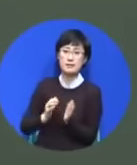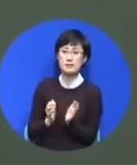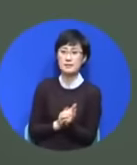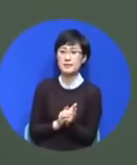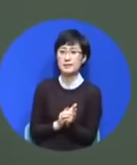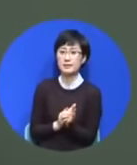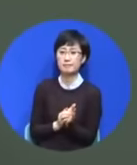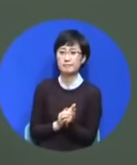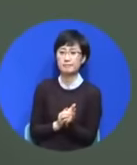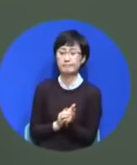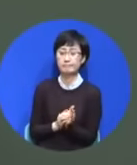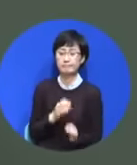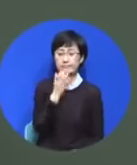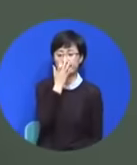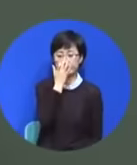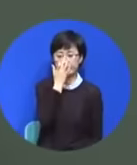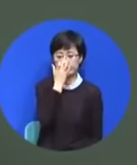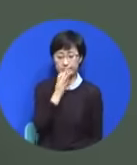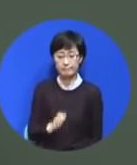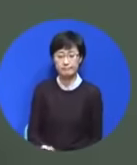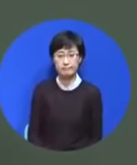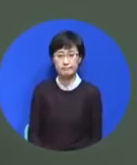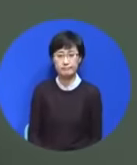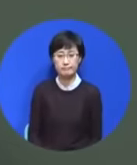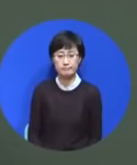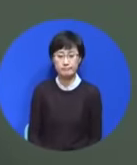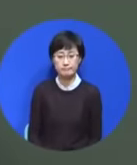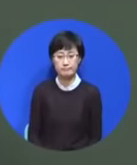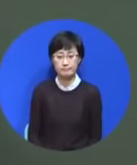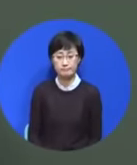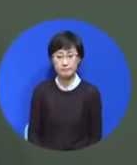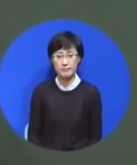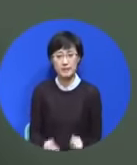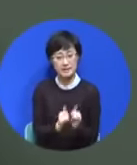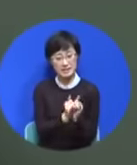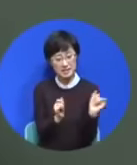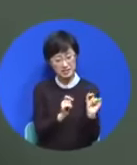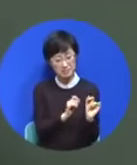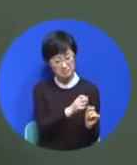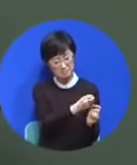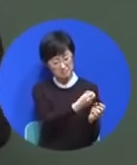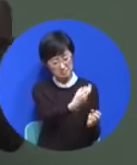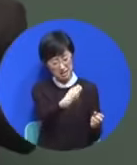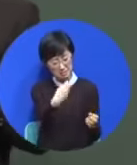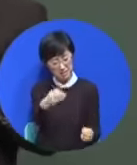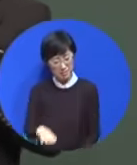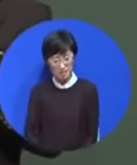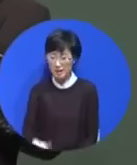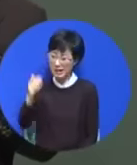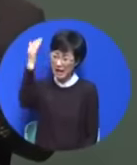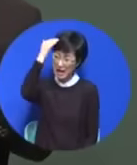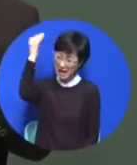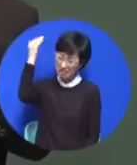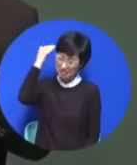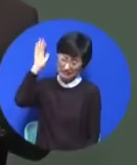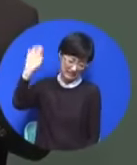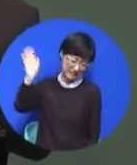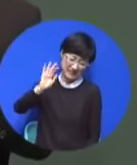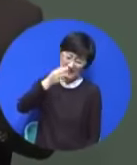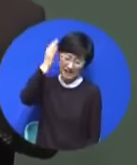크게 많은 분들이 우리 한국 이래서 안된다는데 그 사람들은 히 어운